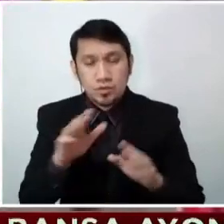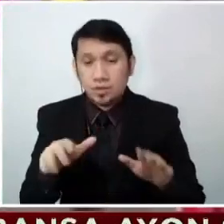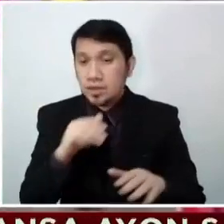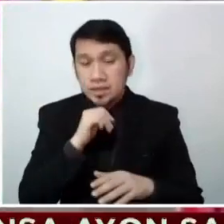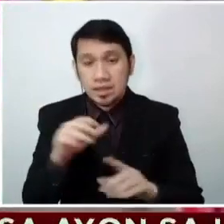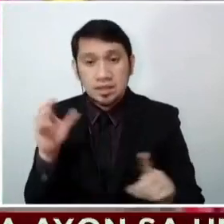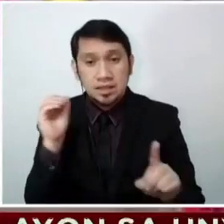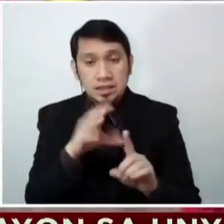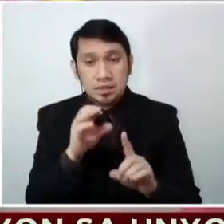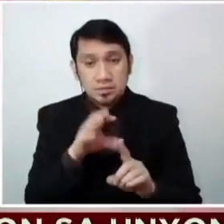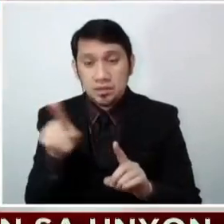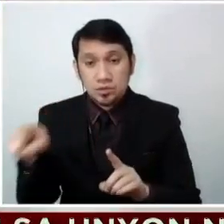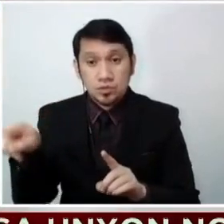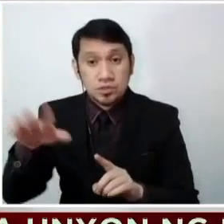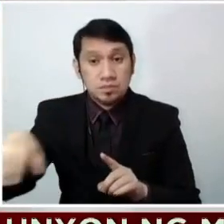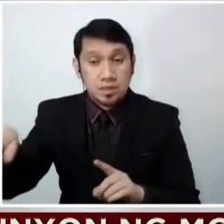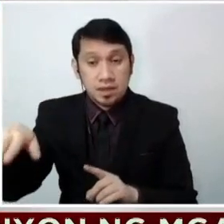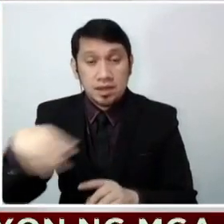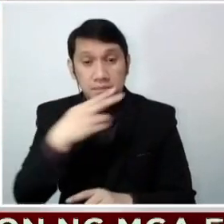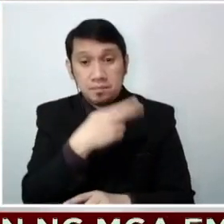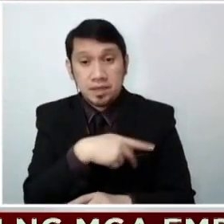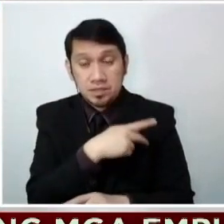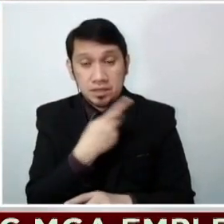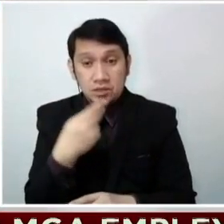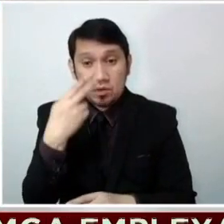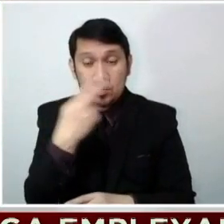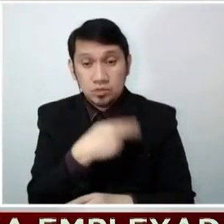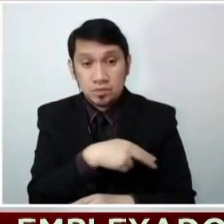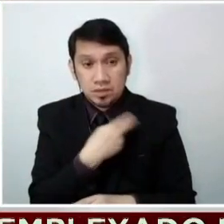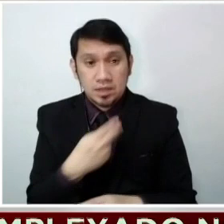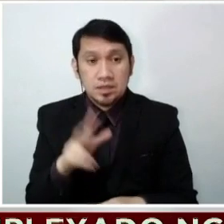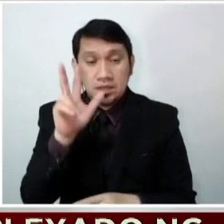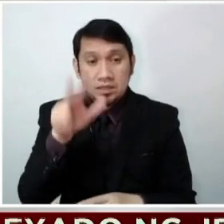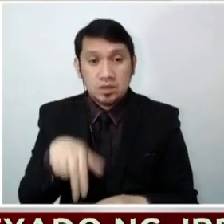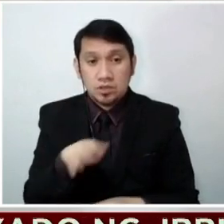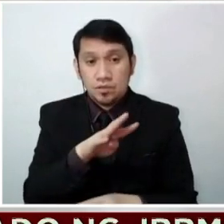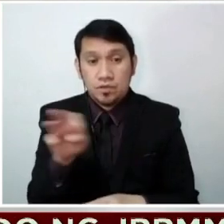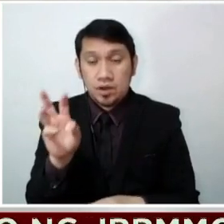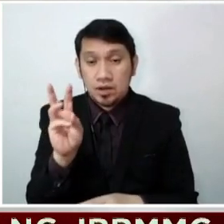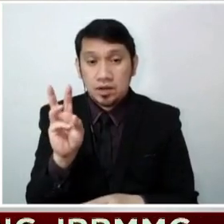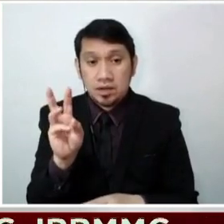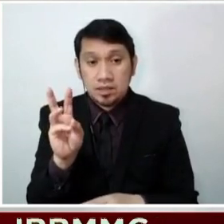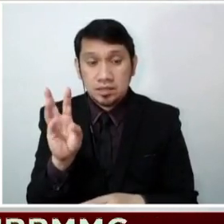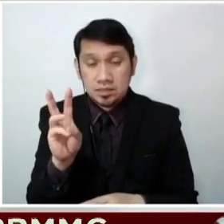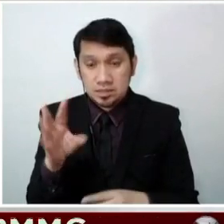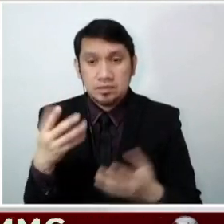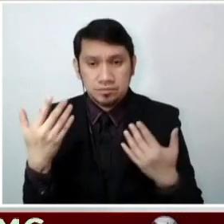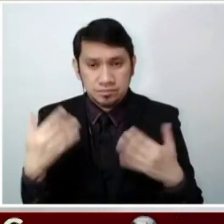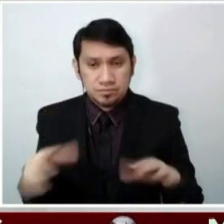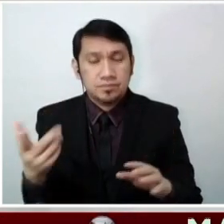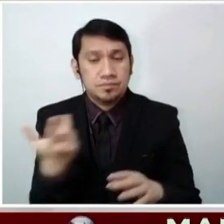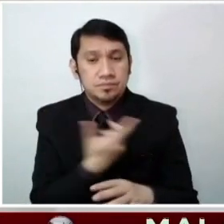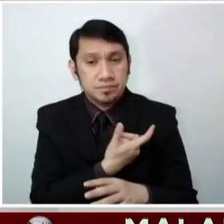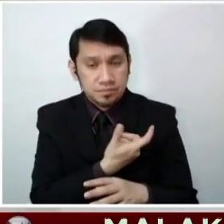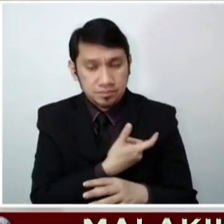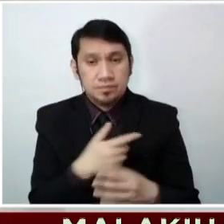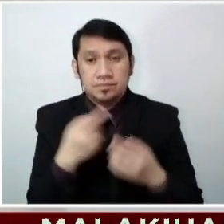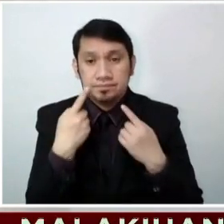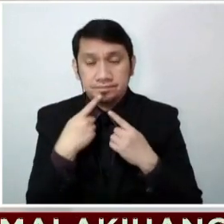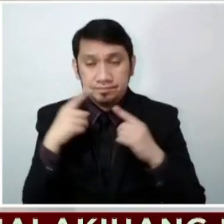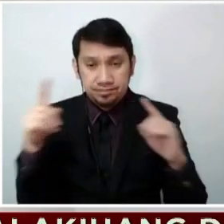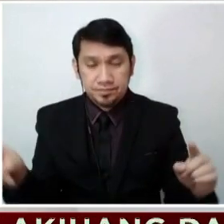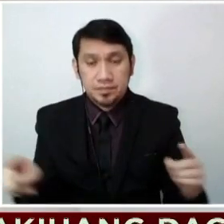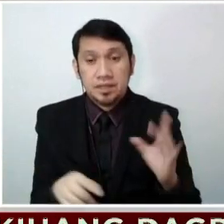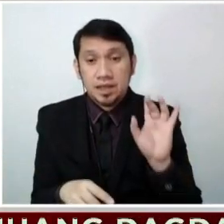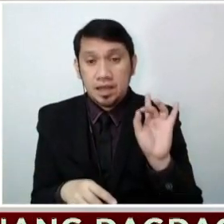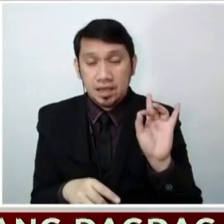mga pasyente ng ospital. Nasa higit 3,400 na mga batang may comorbidity ang nabakunahan na kontra COVID sa 8 piling